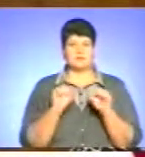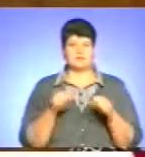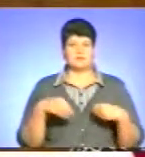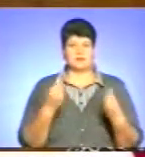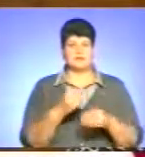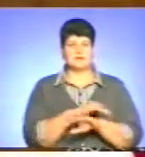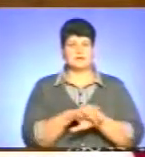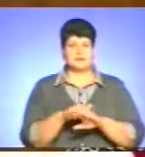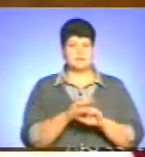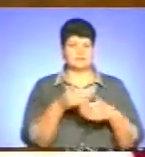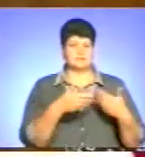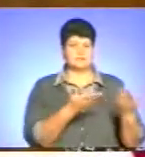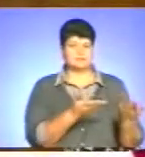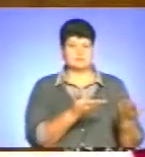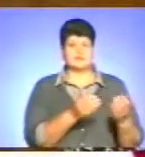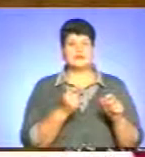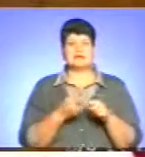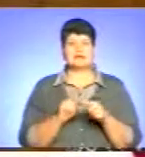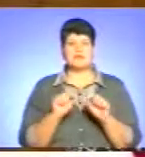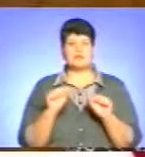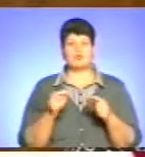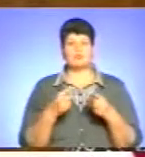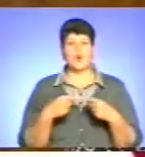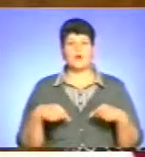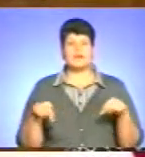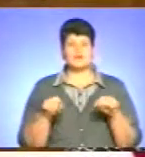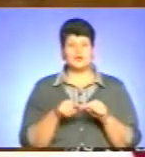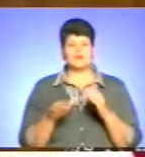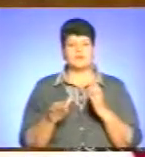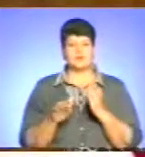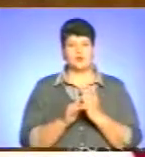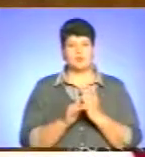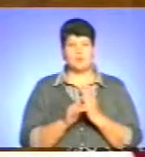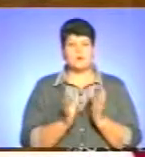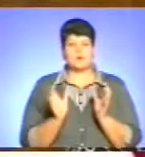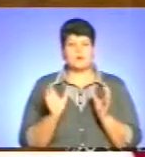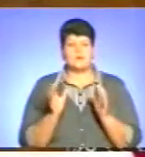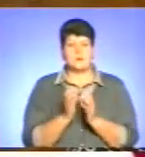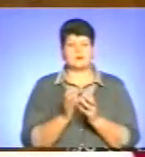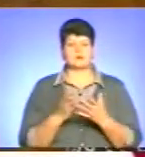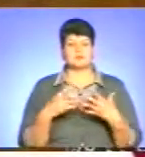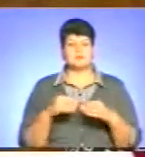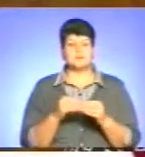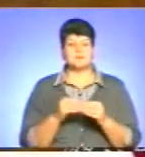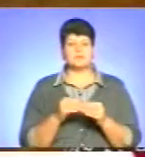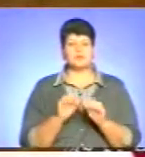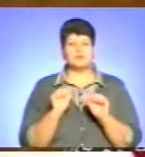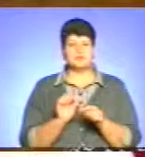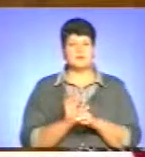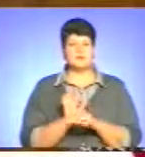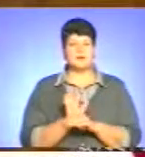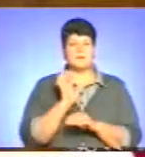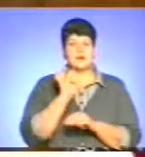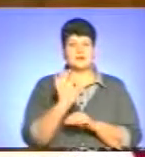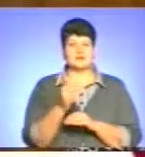ласка, можна дати. Це може бути якась організована допомога, компактна, комплексна. Ми можемо направити вас